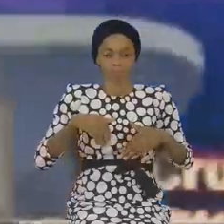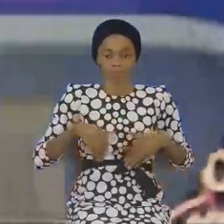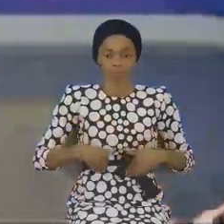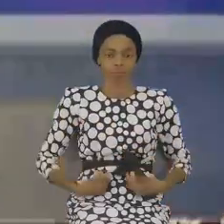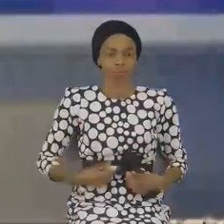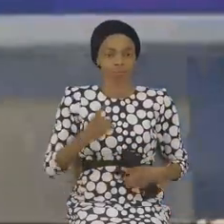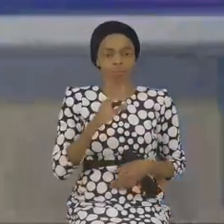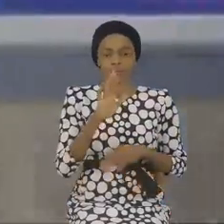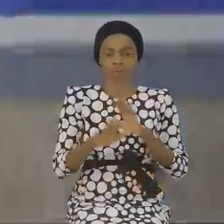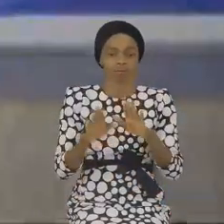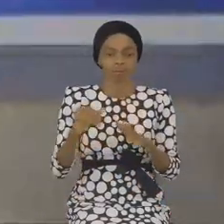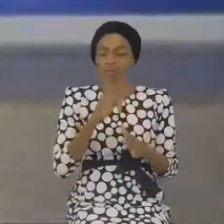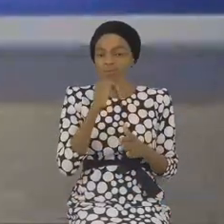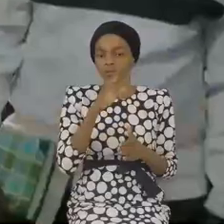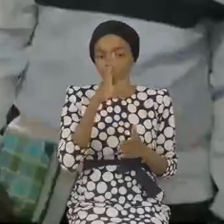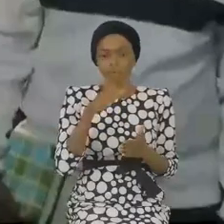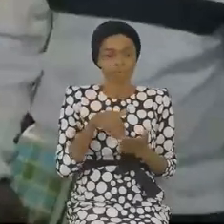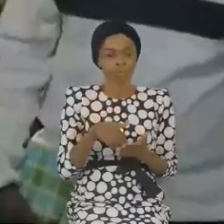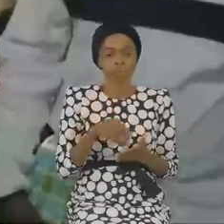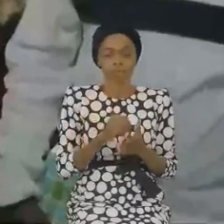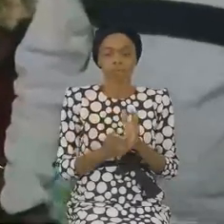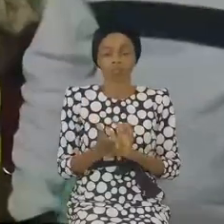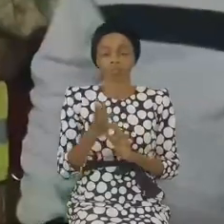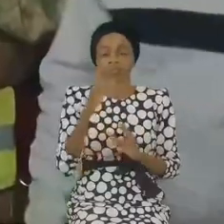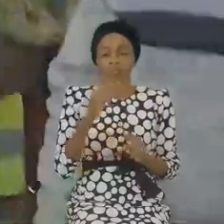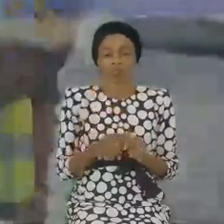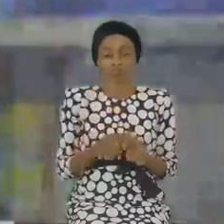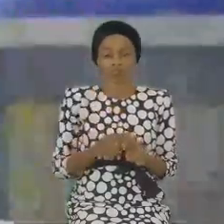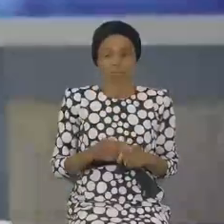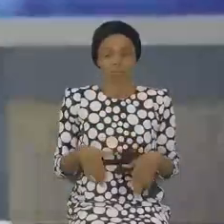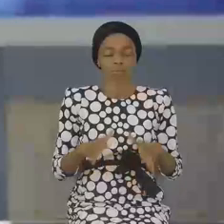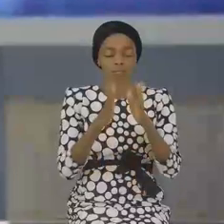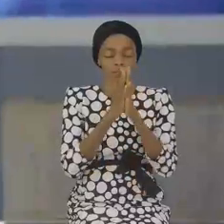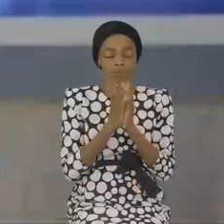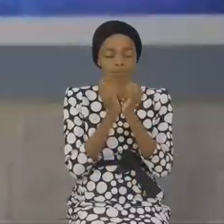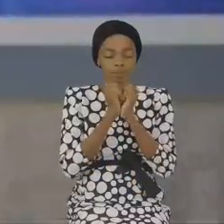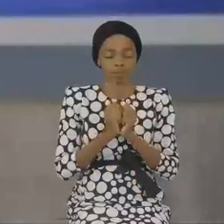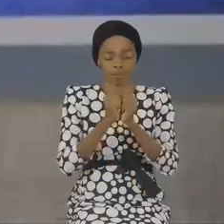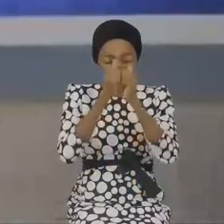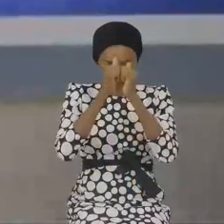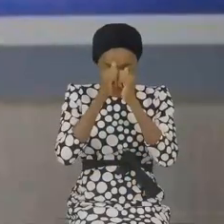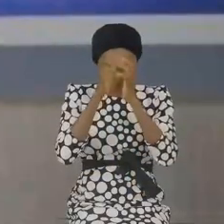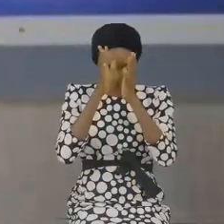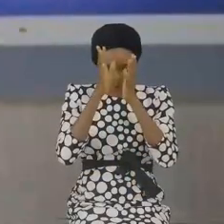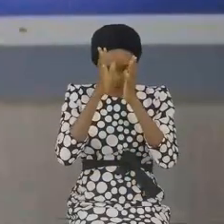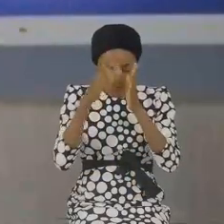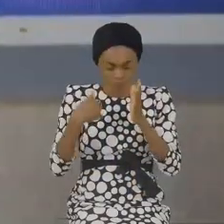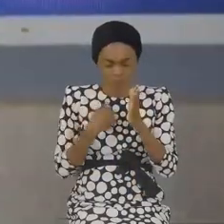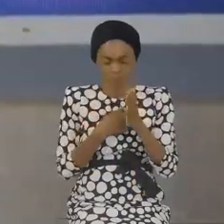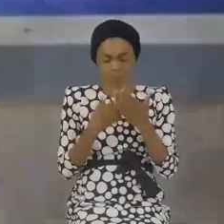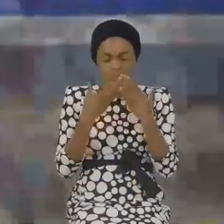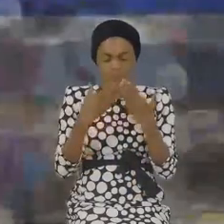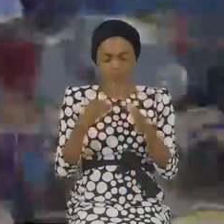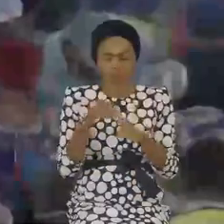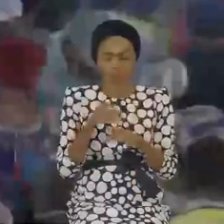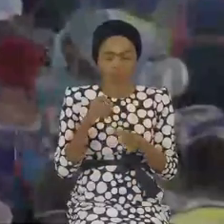être fatigué au nom de Jésus. Prions ensemble, Père. Nous te remercions en ce moment, nous